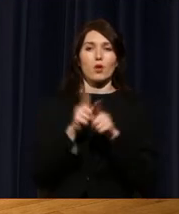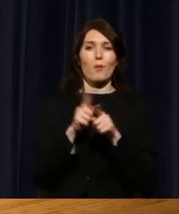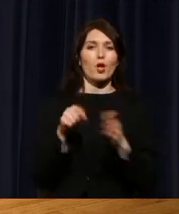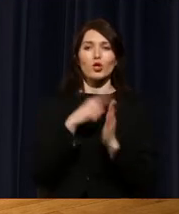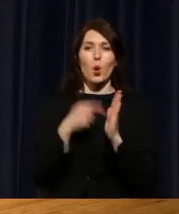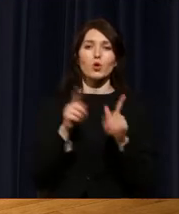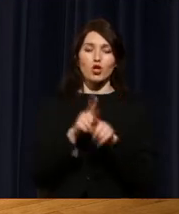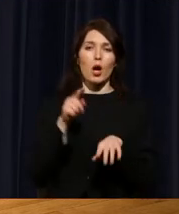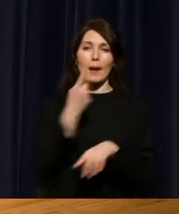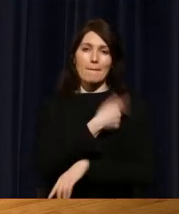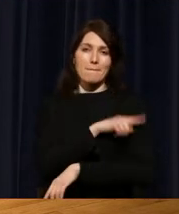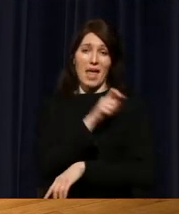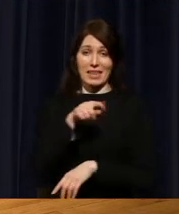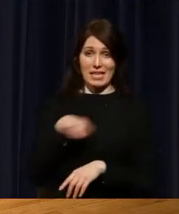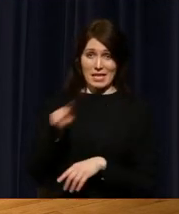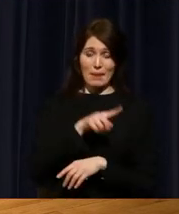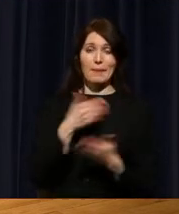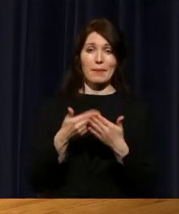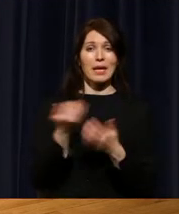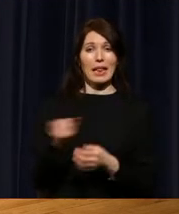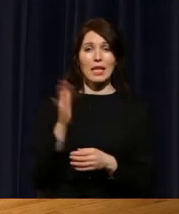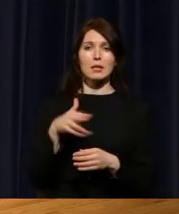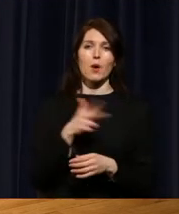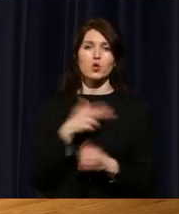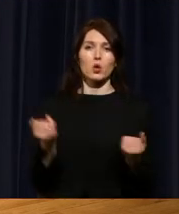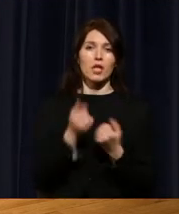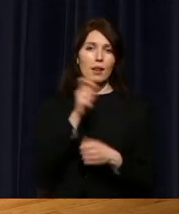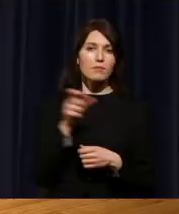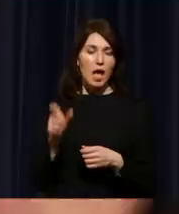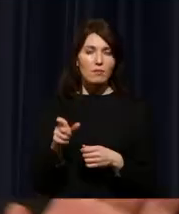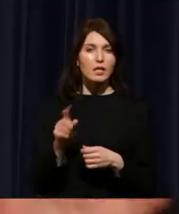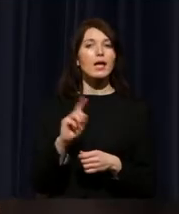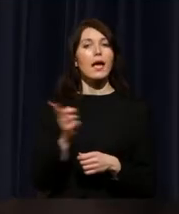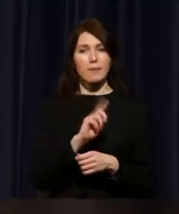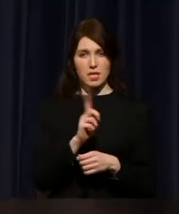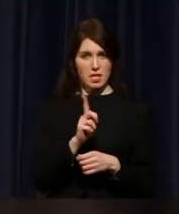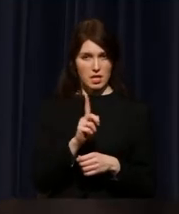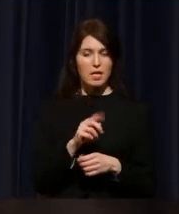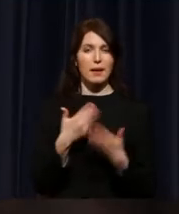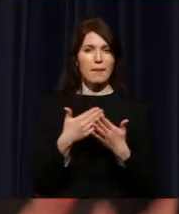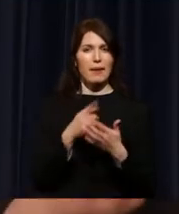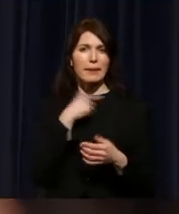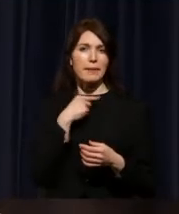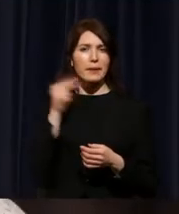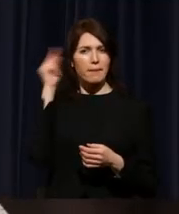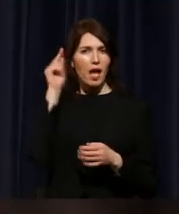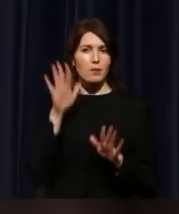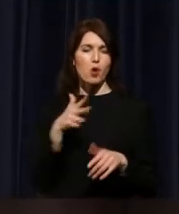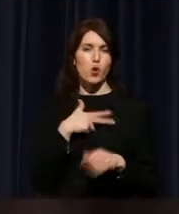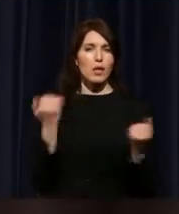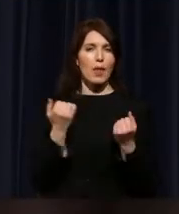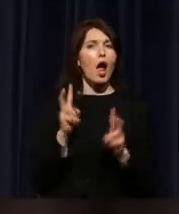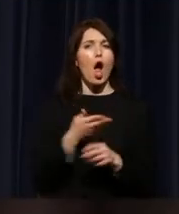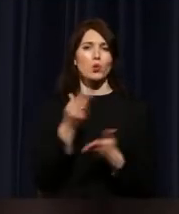jautāšu par mediķiem, nu, interese par sociālajiem darbiniekiem, nu, tā kā ir par studēt, mācīties, kļūt par sociālo darbinieku,